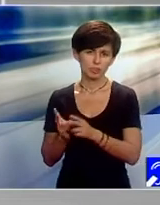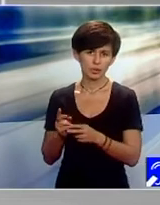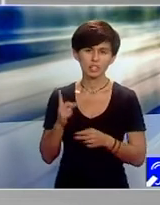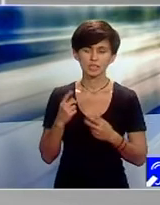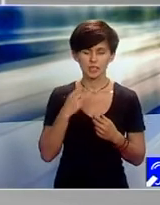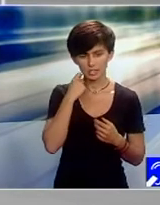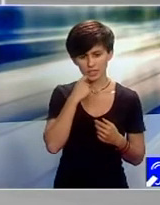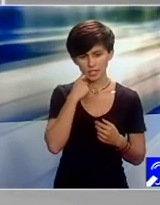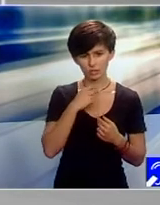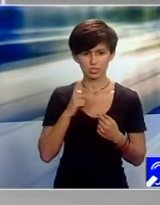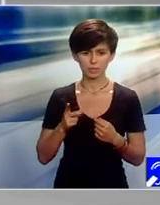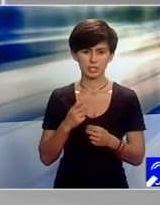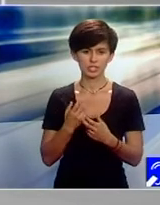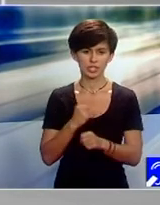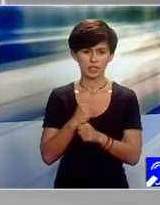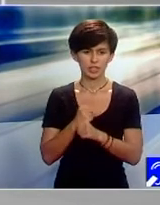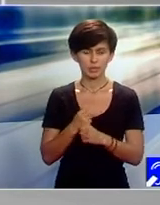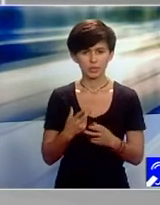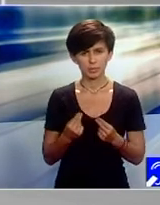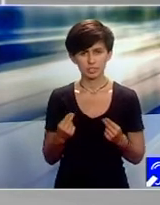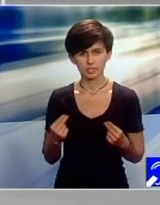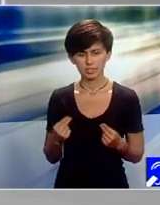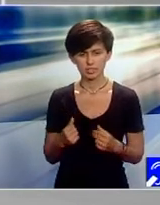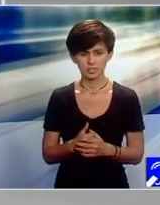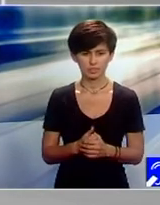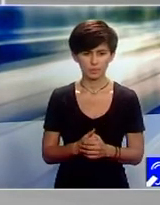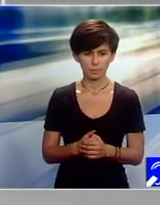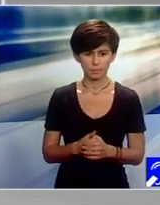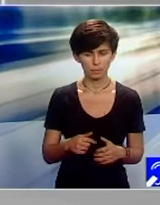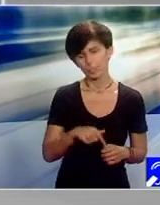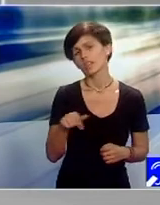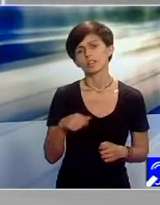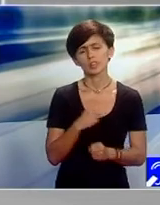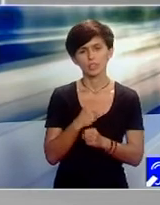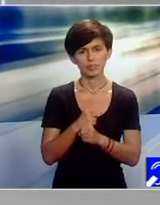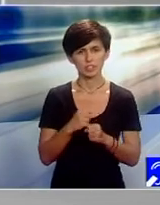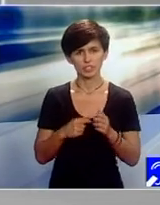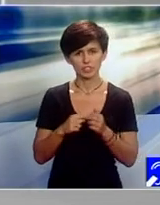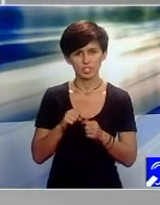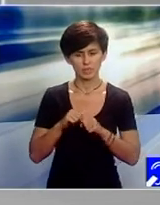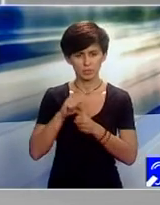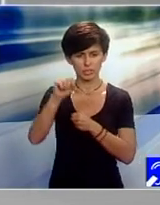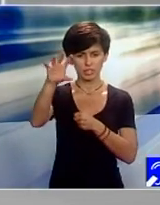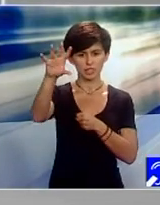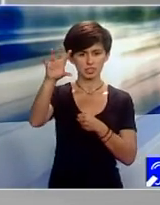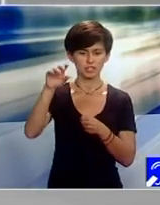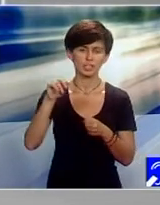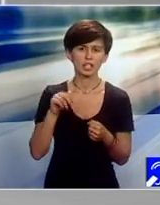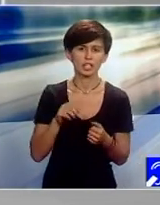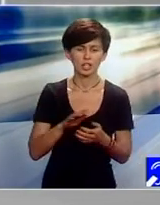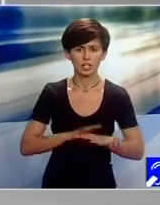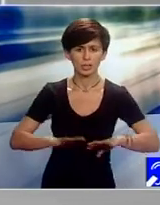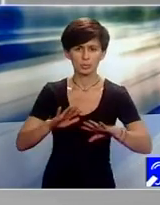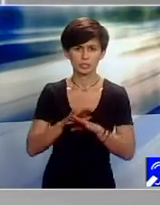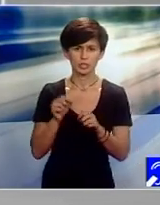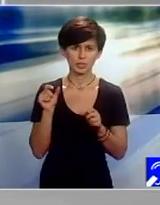mulți pași, de aceea și clubul nostru continuă aceste acțiuni, vom relua și proiecțiile publice pe teme biciclistice și avem foarte